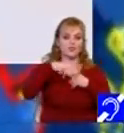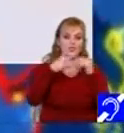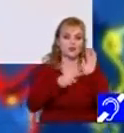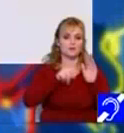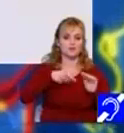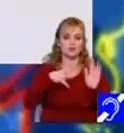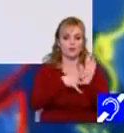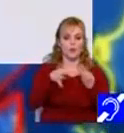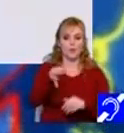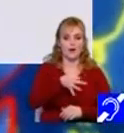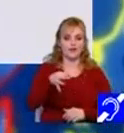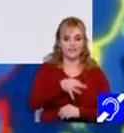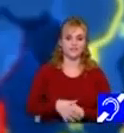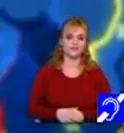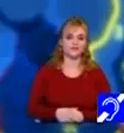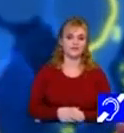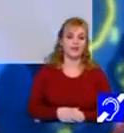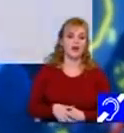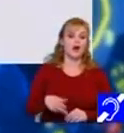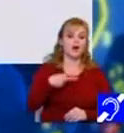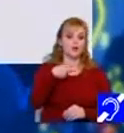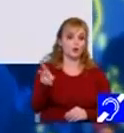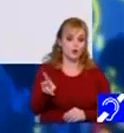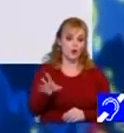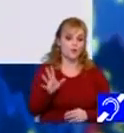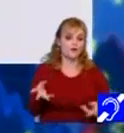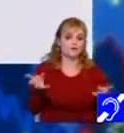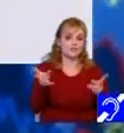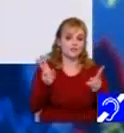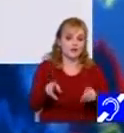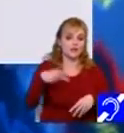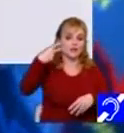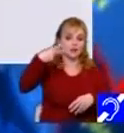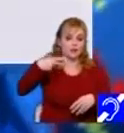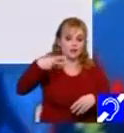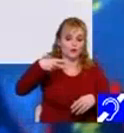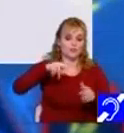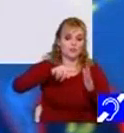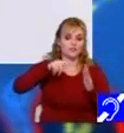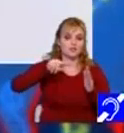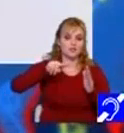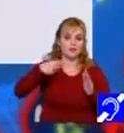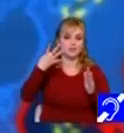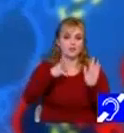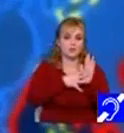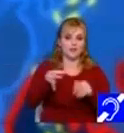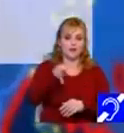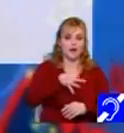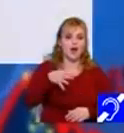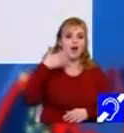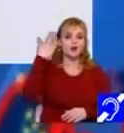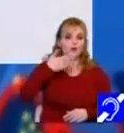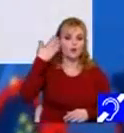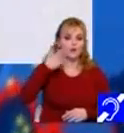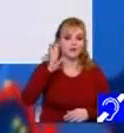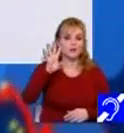bani pentru un dolar american, cu un ban mai puțin. Moneda europeană se va aprecia și va costa 20 de lei și 48 de bani. Leu românesc